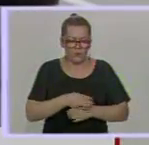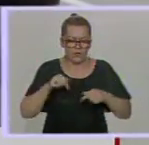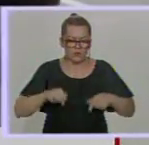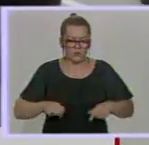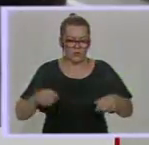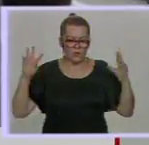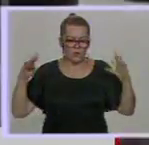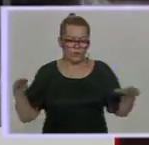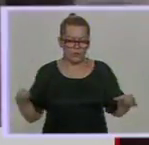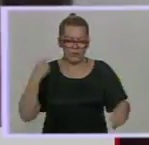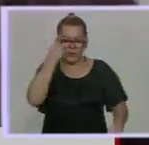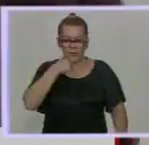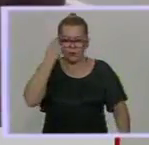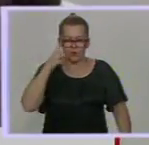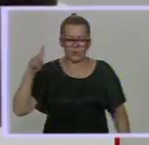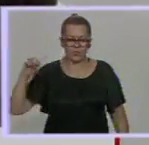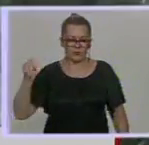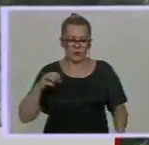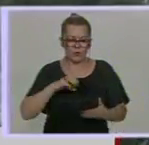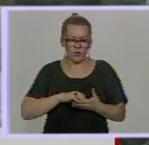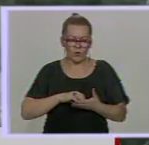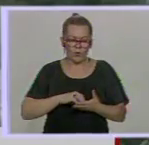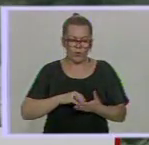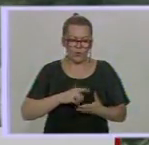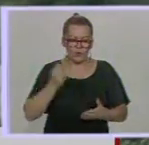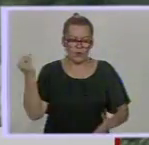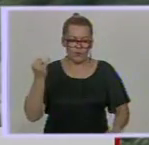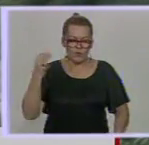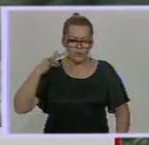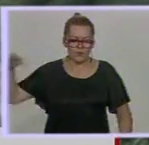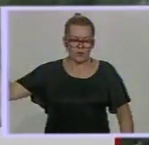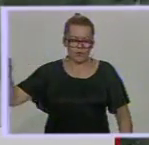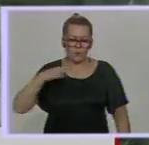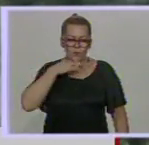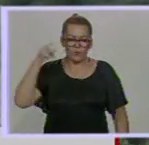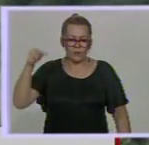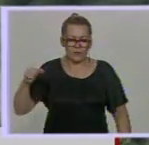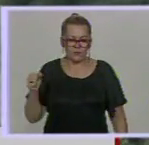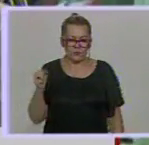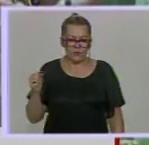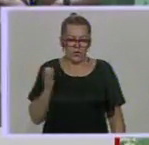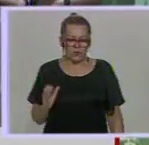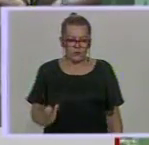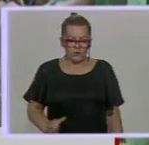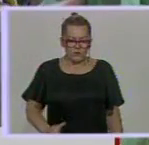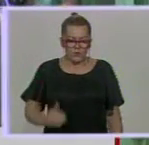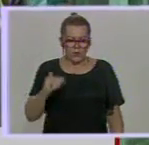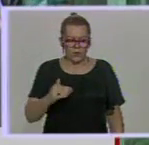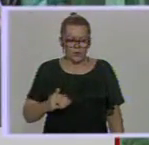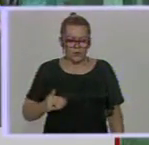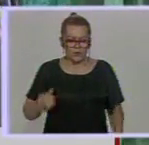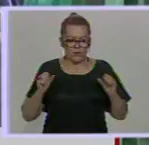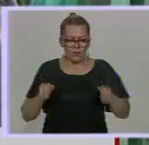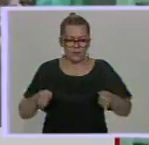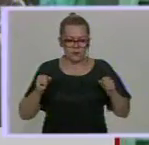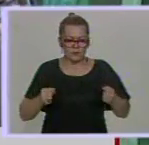în zona chipului lui Decebal, locul principal de plecare în croaziere pe Fluviu. Sute de turiști și-au așteptat nerăbdători rândul la un loc într-o